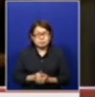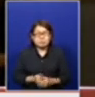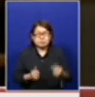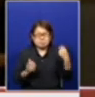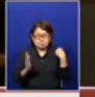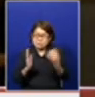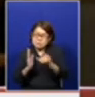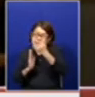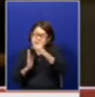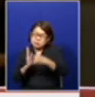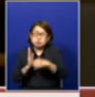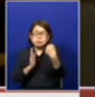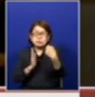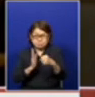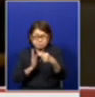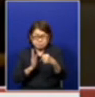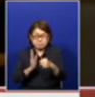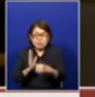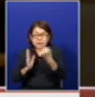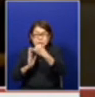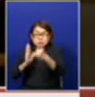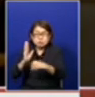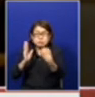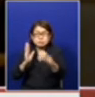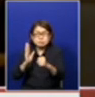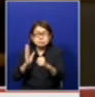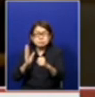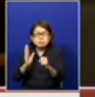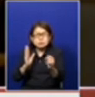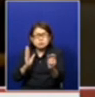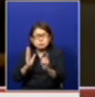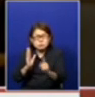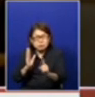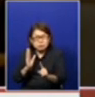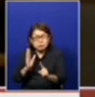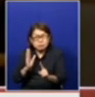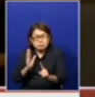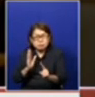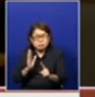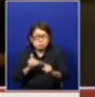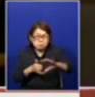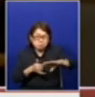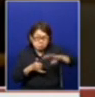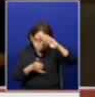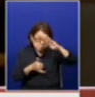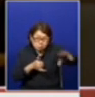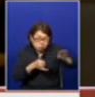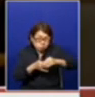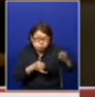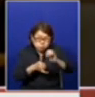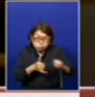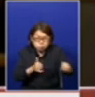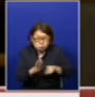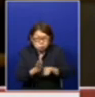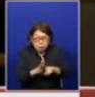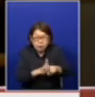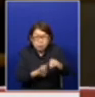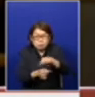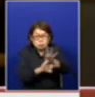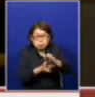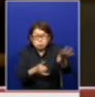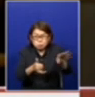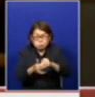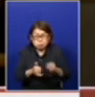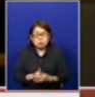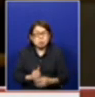10 จังหวัดไม่มีผู้ป่วยโควิดยกตัวอย่างจังหวัดน่านไม่มีตั้งแต่ต้น